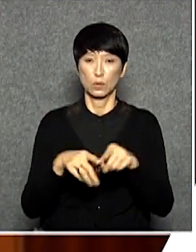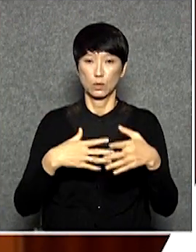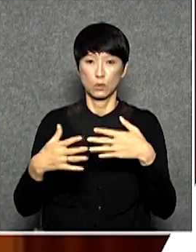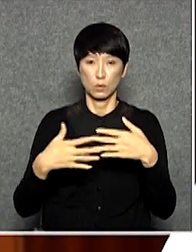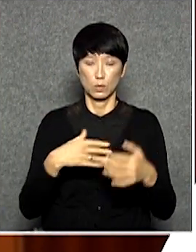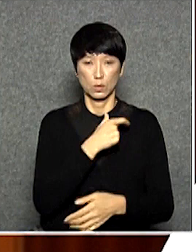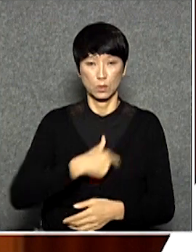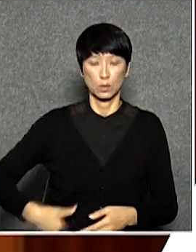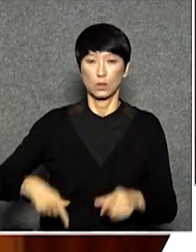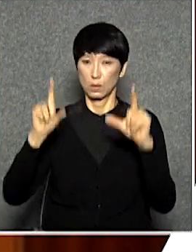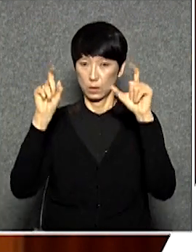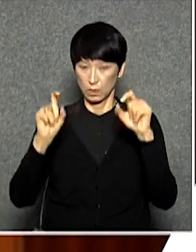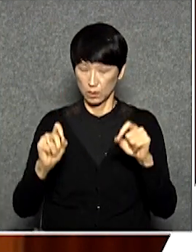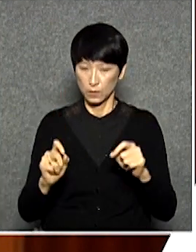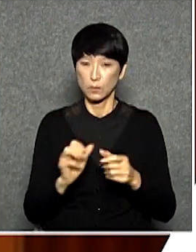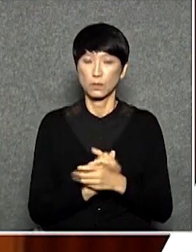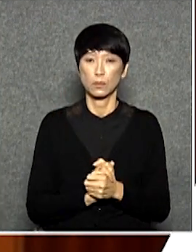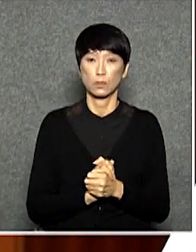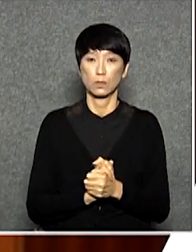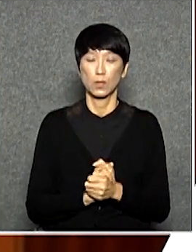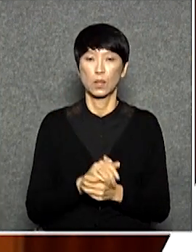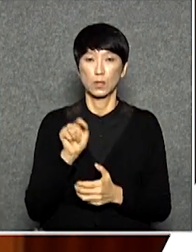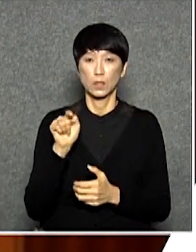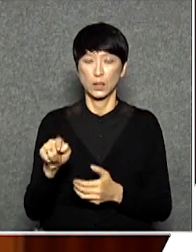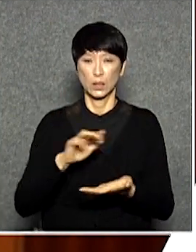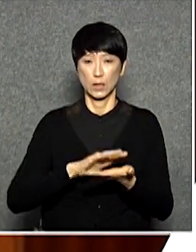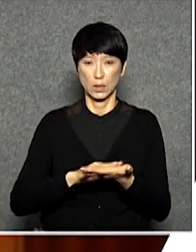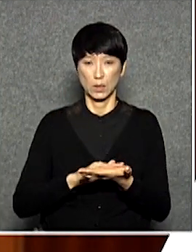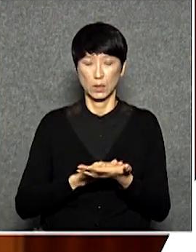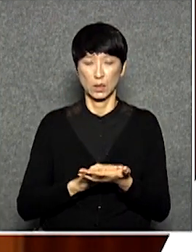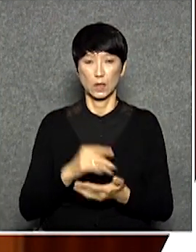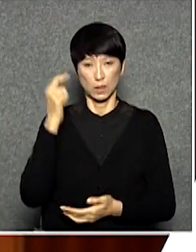交代。咁希望大家係對依個問題咧可以進一步嘅了解。